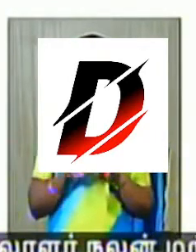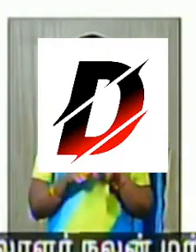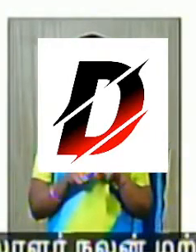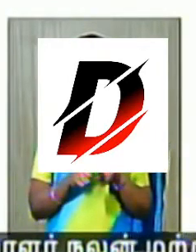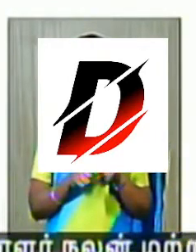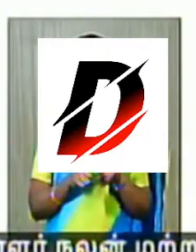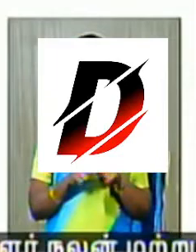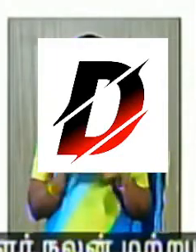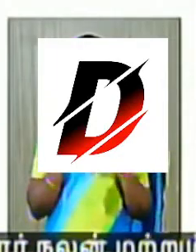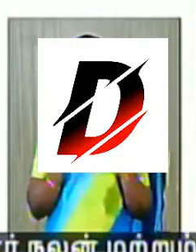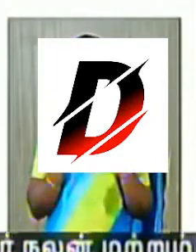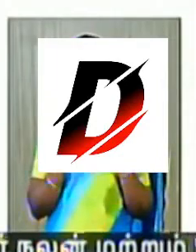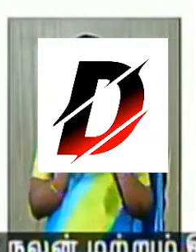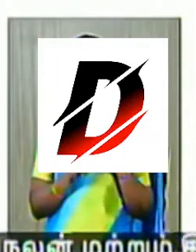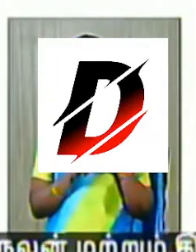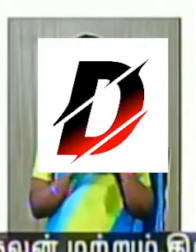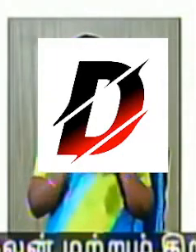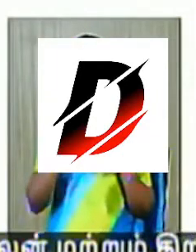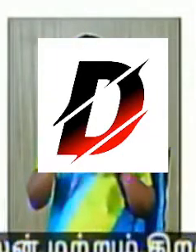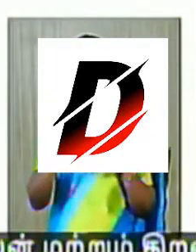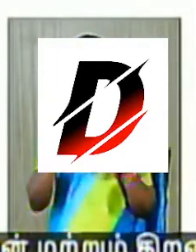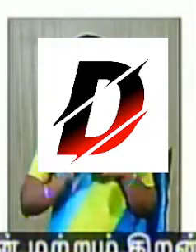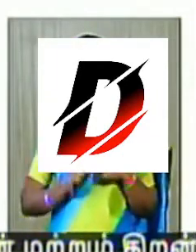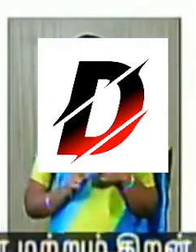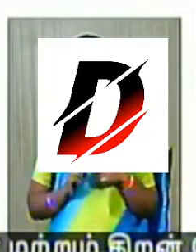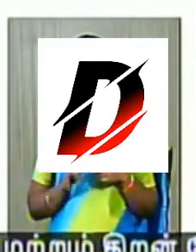சமன்பாடு தான், ஈக்குவல் டு ஜீரோ.